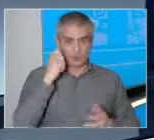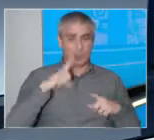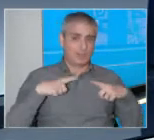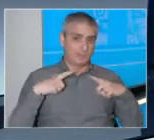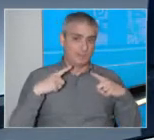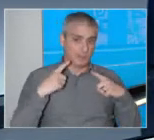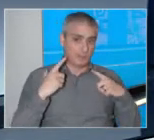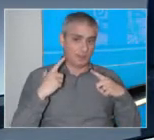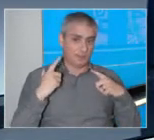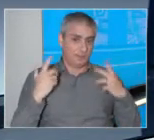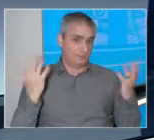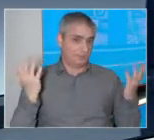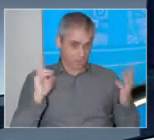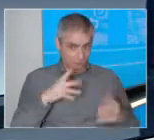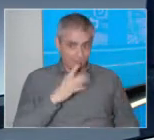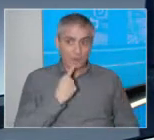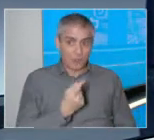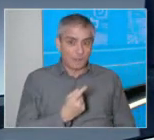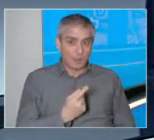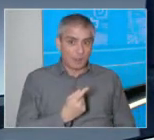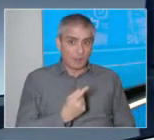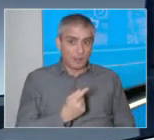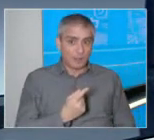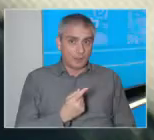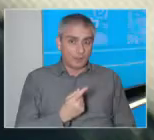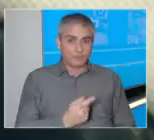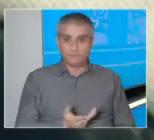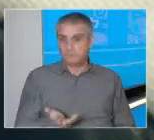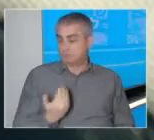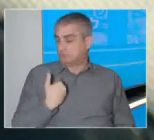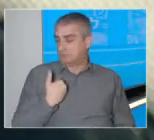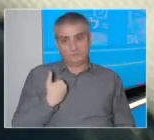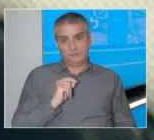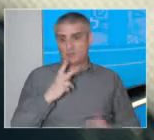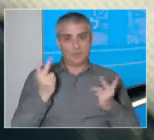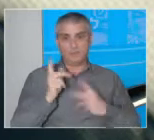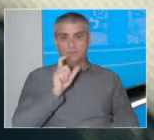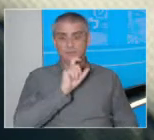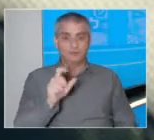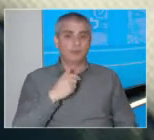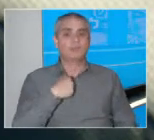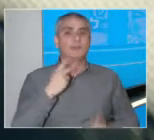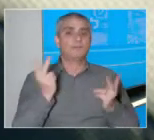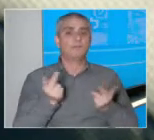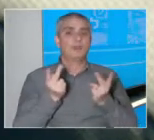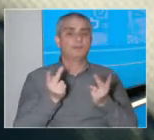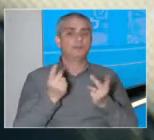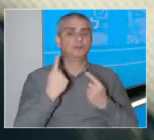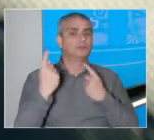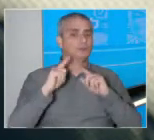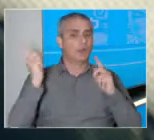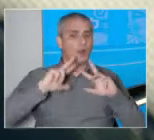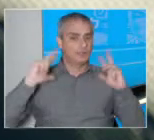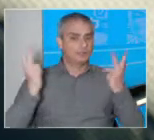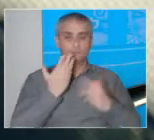המחיה. יש לך מה לומר בעניין? אני לא מחפש אשמים. אני מחפש שכל